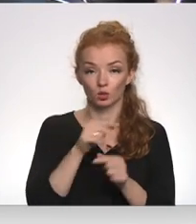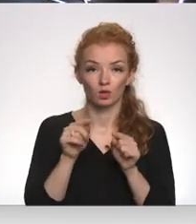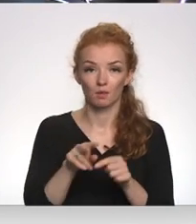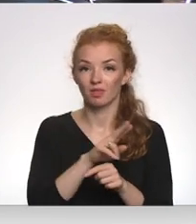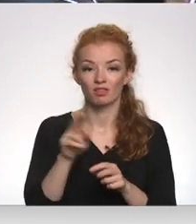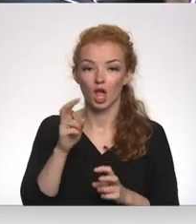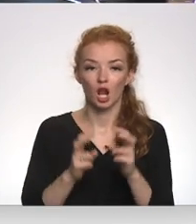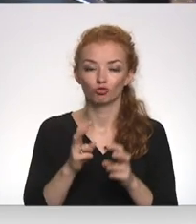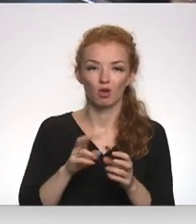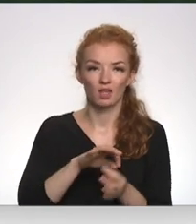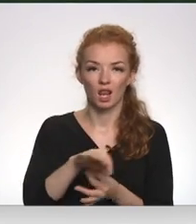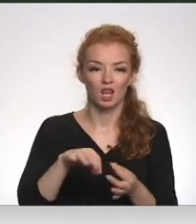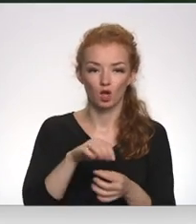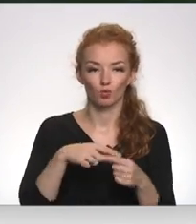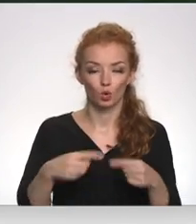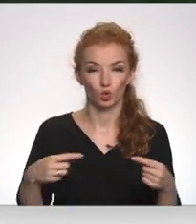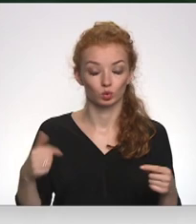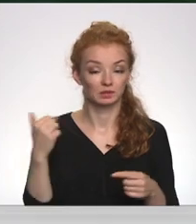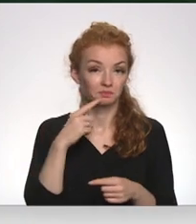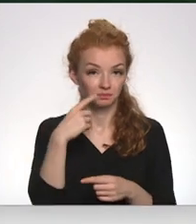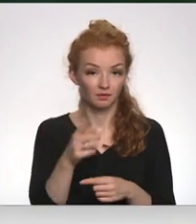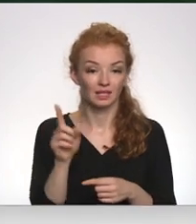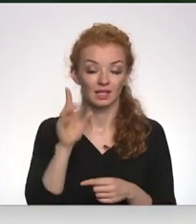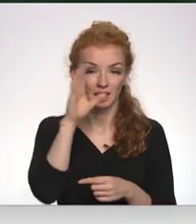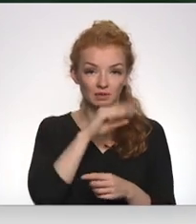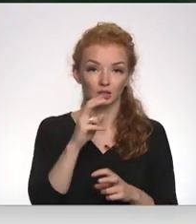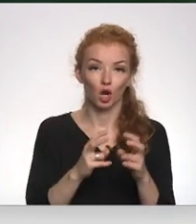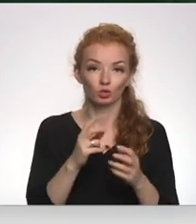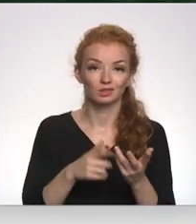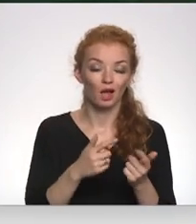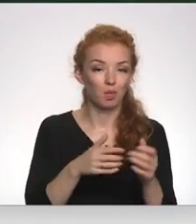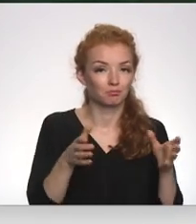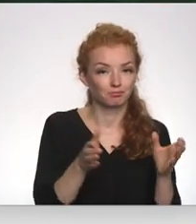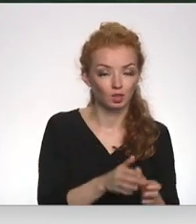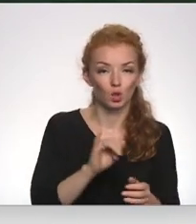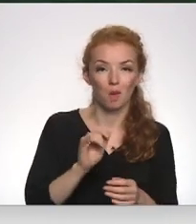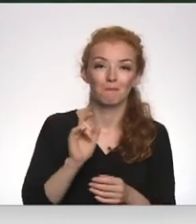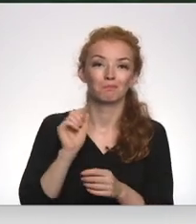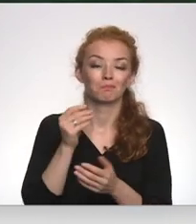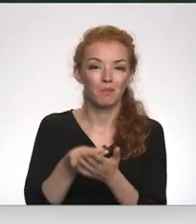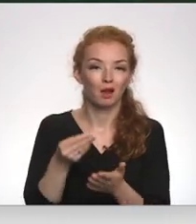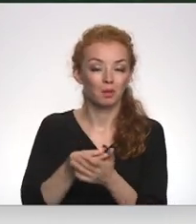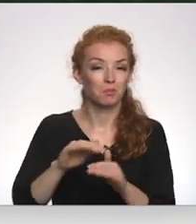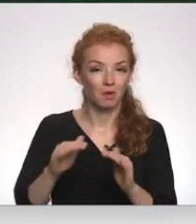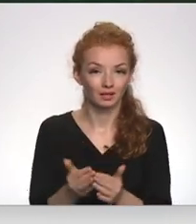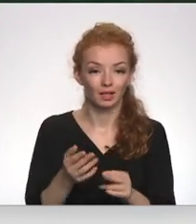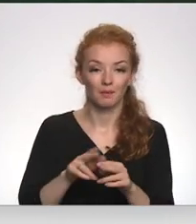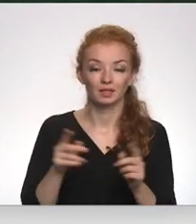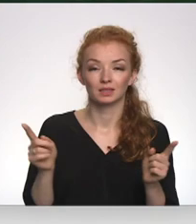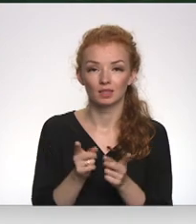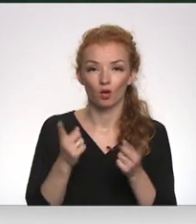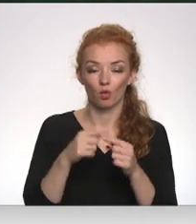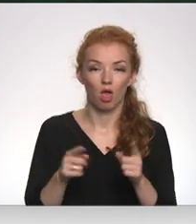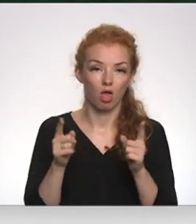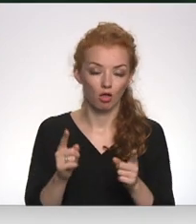neražot lieku produkciju. Vienkārši iespējams ir saražot kaut ko mazāk, pa cik arī pieprasījums ir mazāk, līdz ar to īsāku brīdi